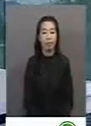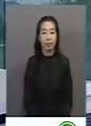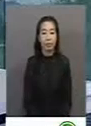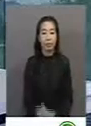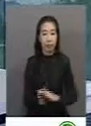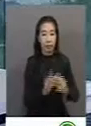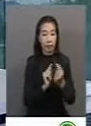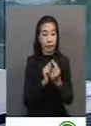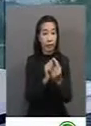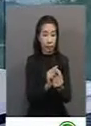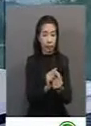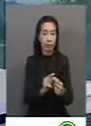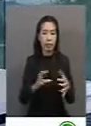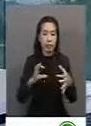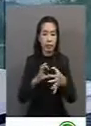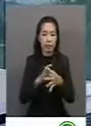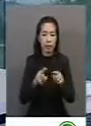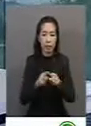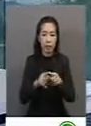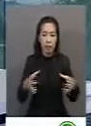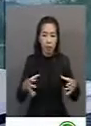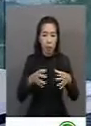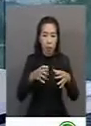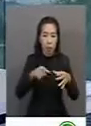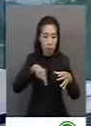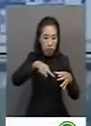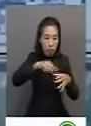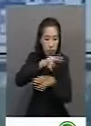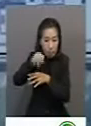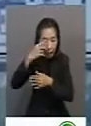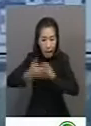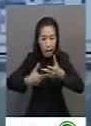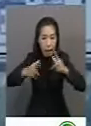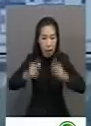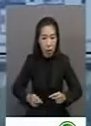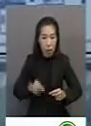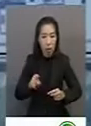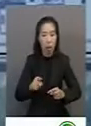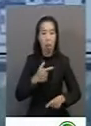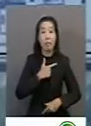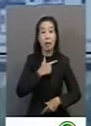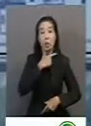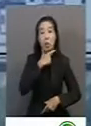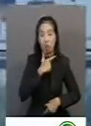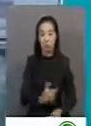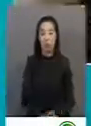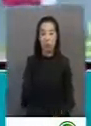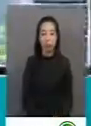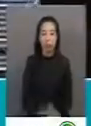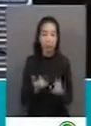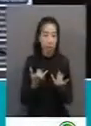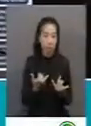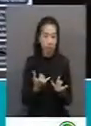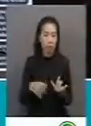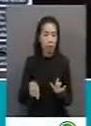ไปตามติดอีกหนึ่งคดีคุณผู้ชมเรื่องของขบวนการจัดหาให้มีการค้าประเวณีในจังหวัดแม่ฮ่องสอนนะคะซึ่งล่าสุด